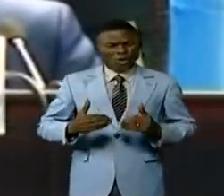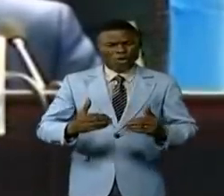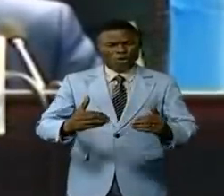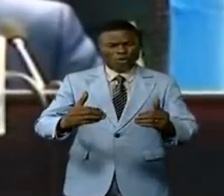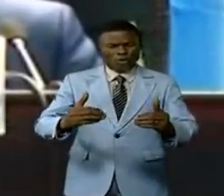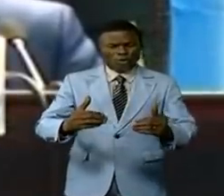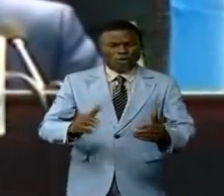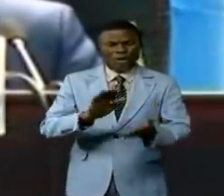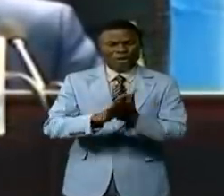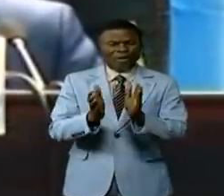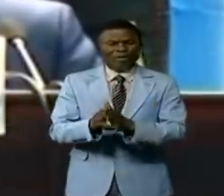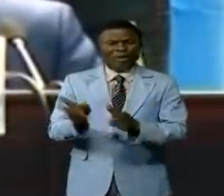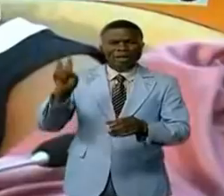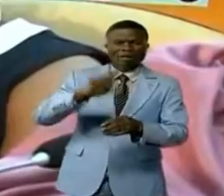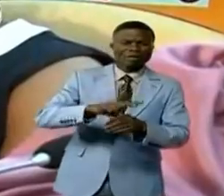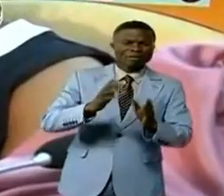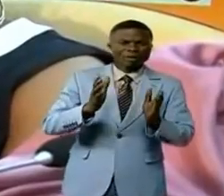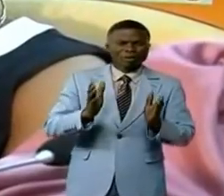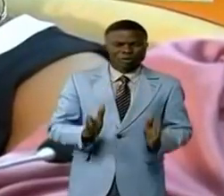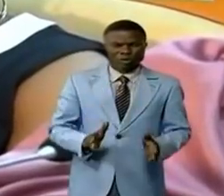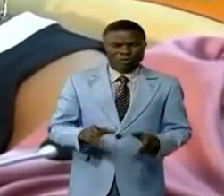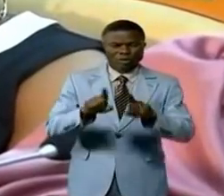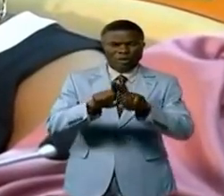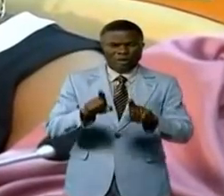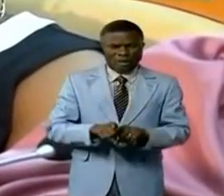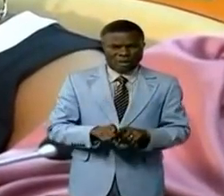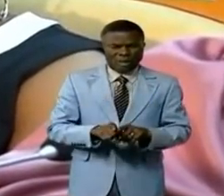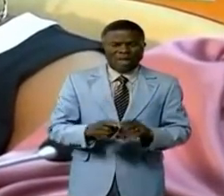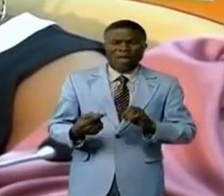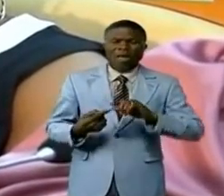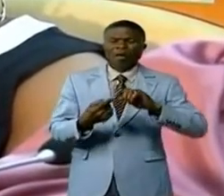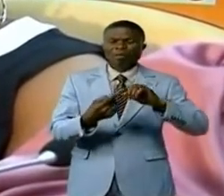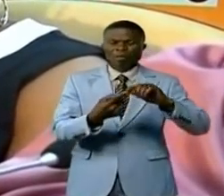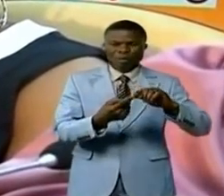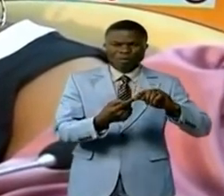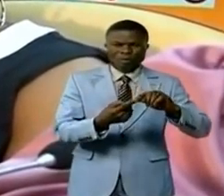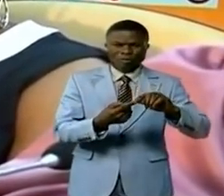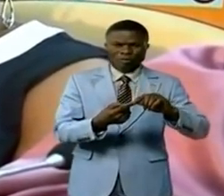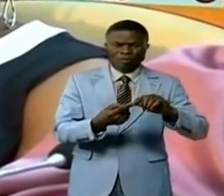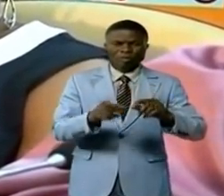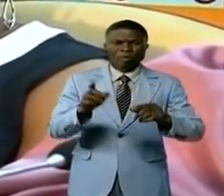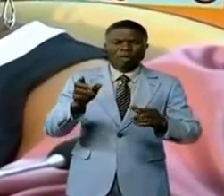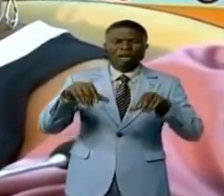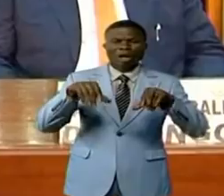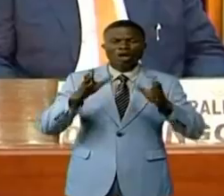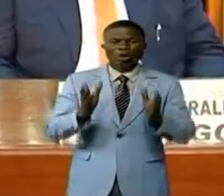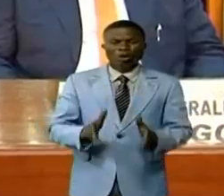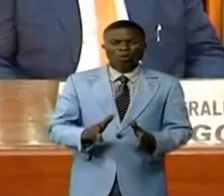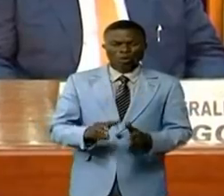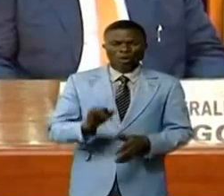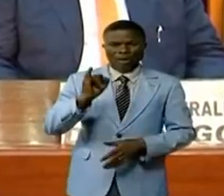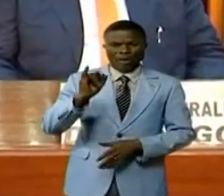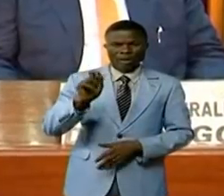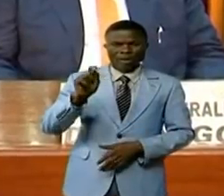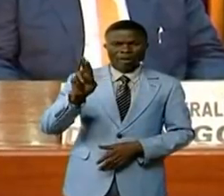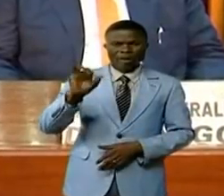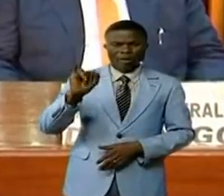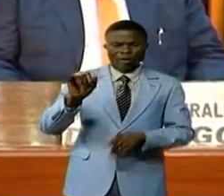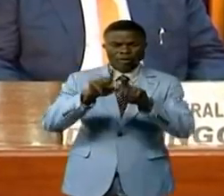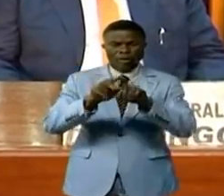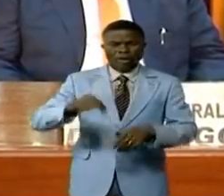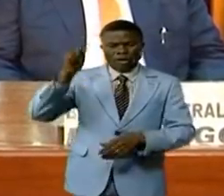être victimes. Et en particulier, nos compatriotes de l'Ituri et du